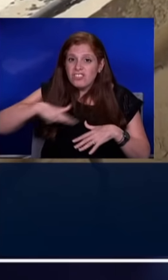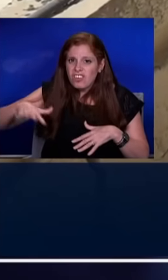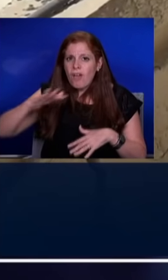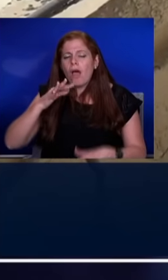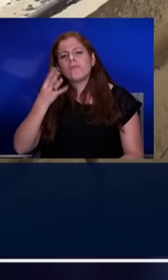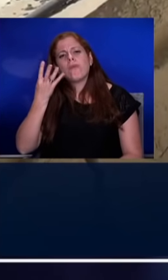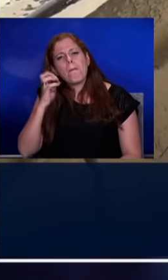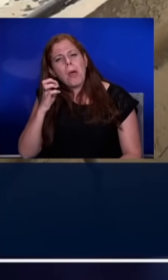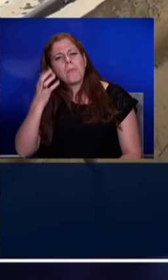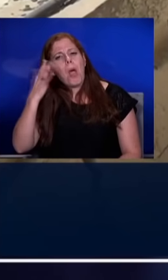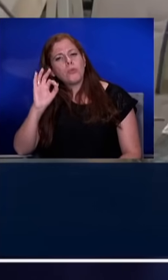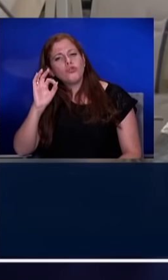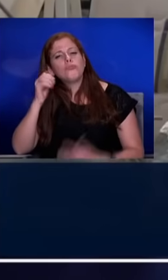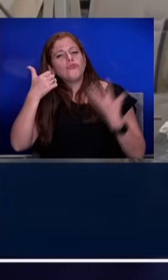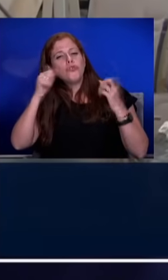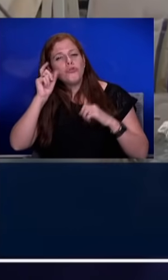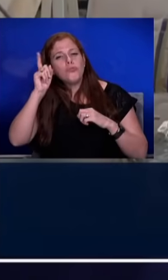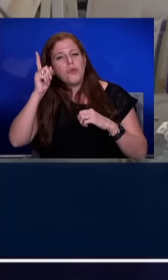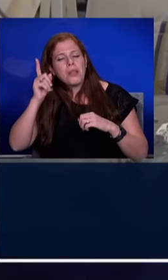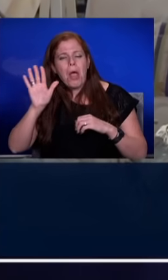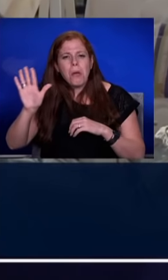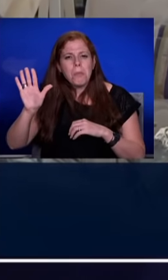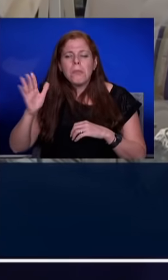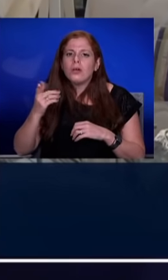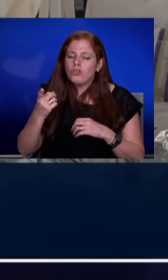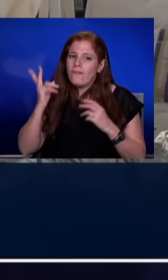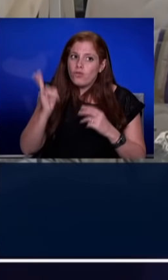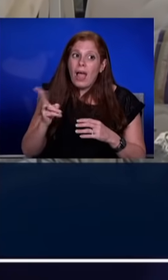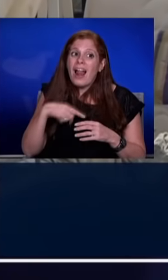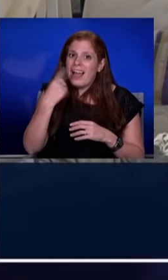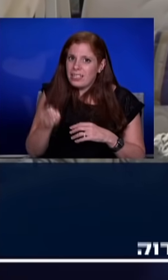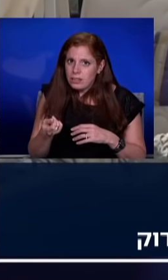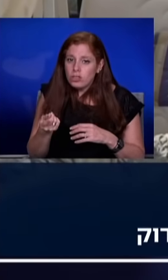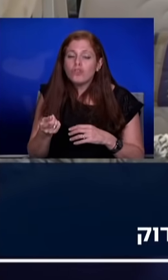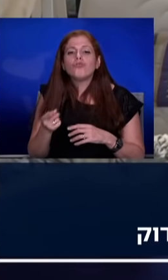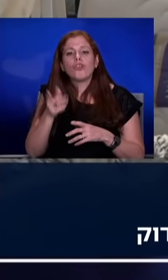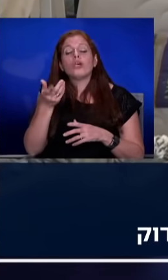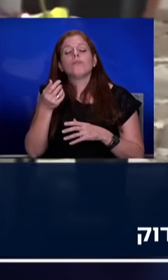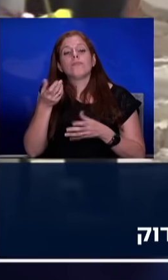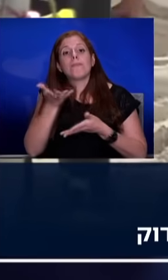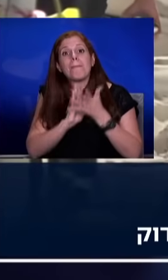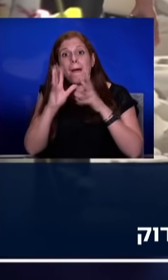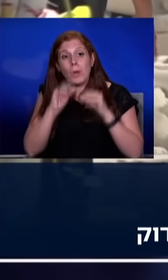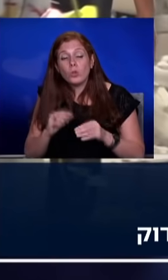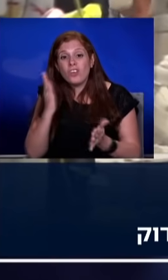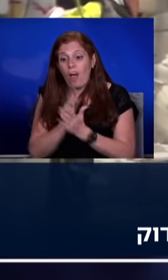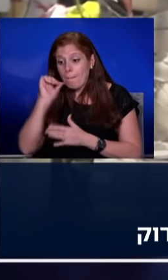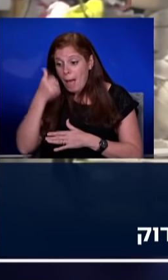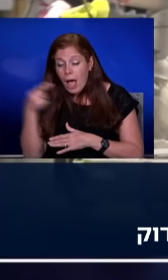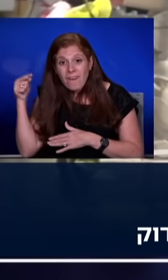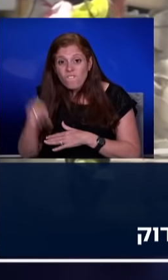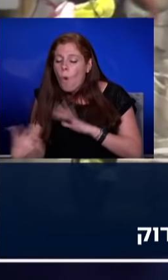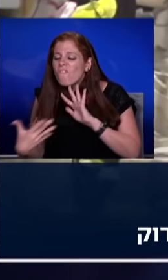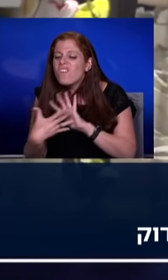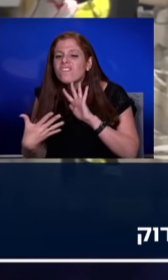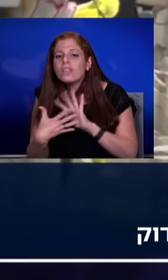50, 60 שנה, שבעצם אנחנו יכולים לדווח לראשונה שכוחות של מכבי אש כבר ממחר יבואו ויסרקו